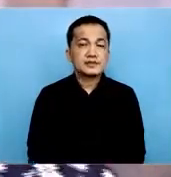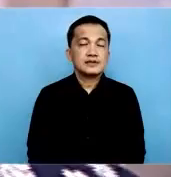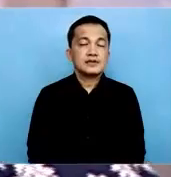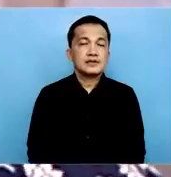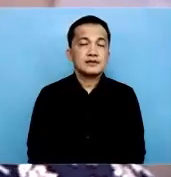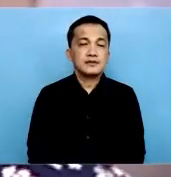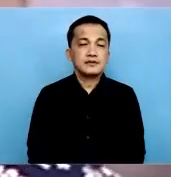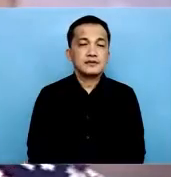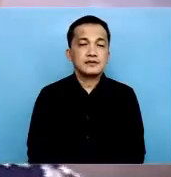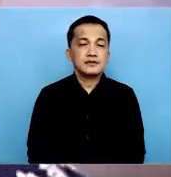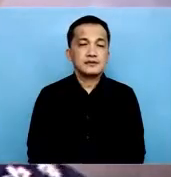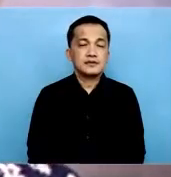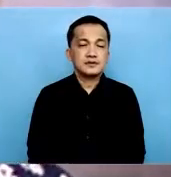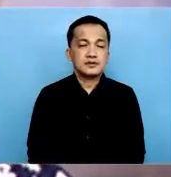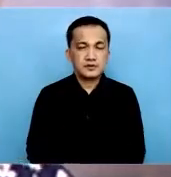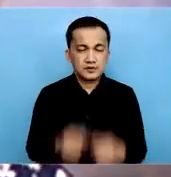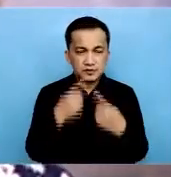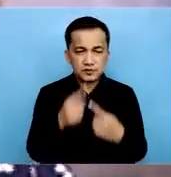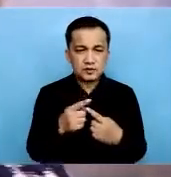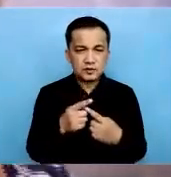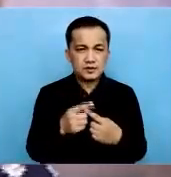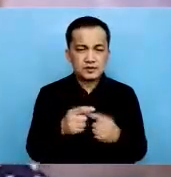Baka kapag inuwi dito, parevive pa.